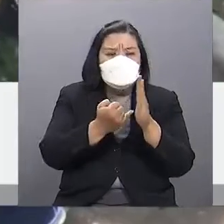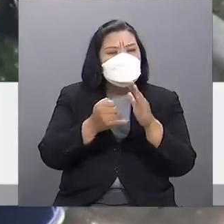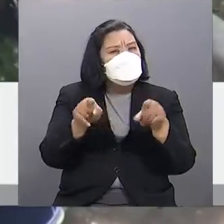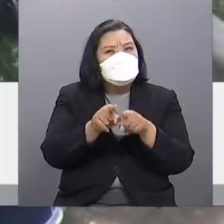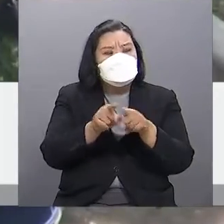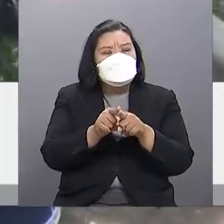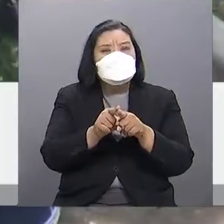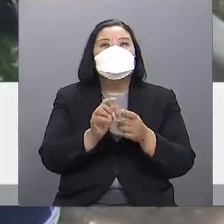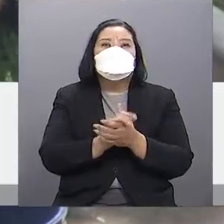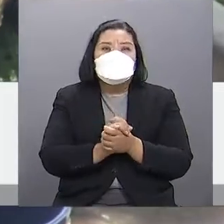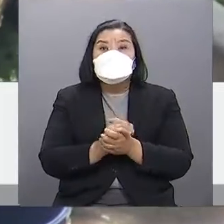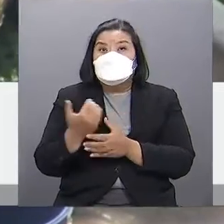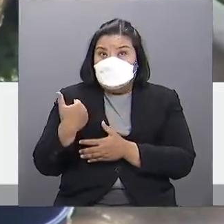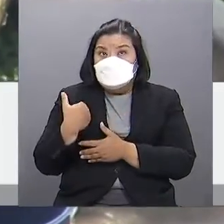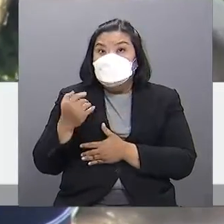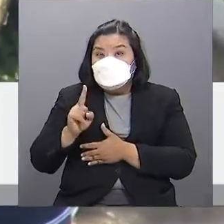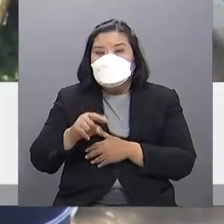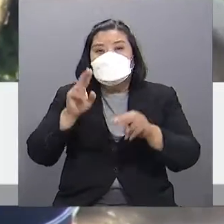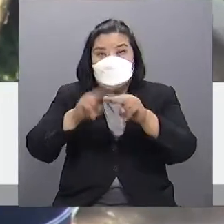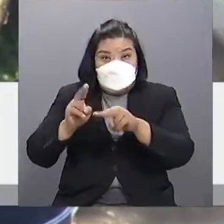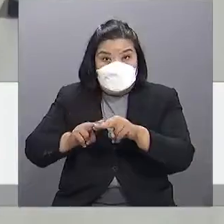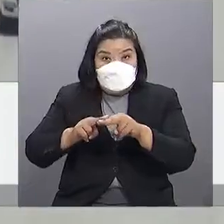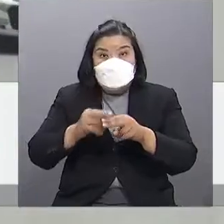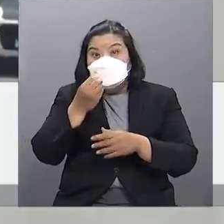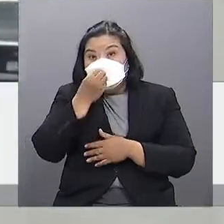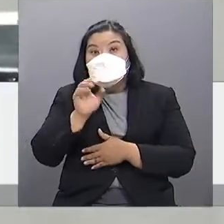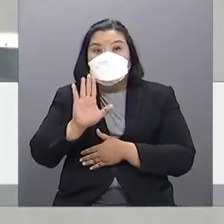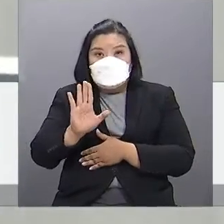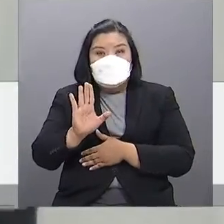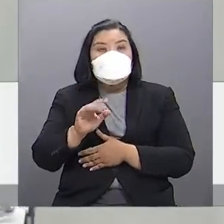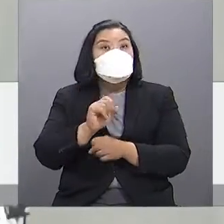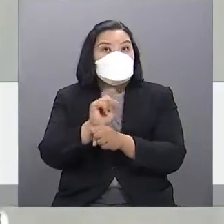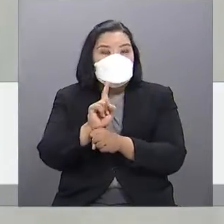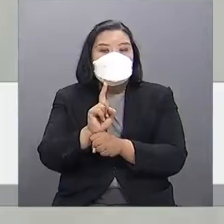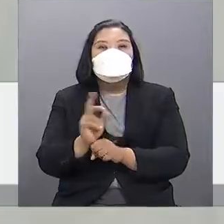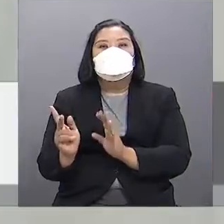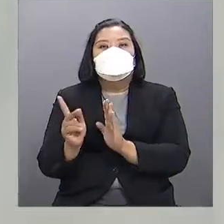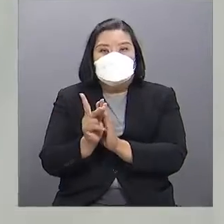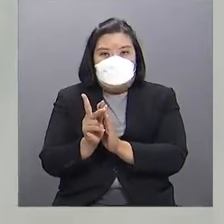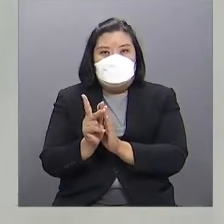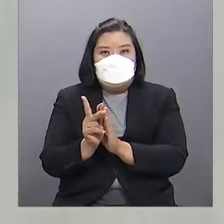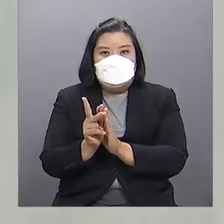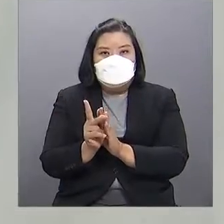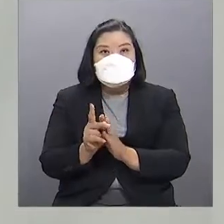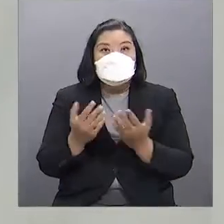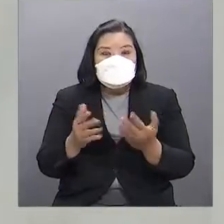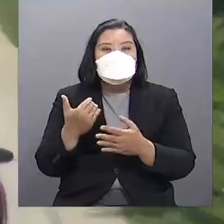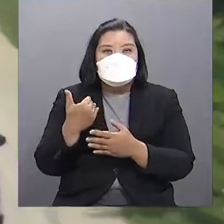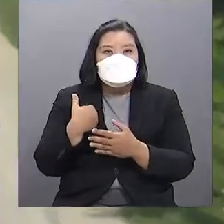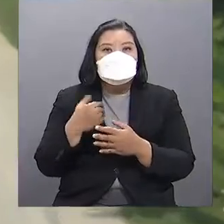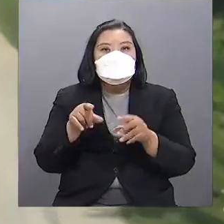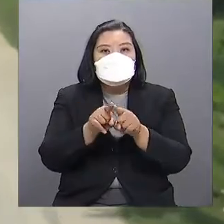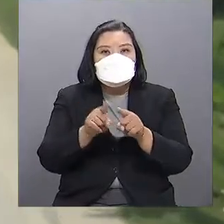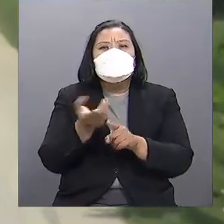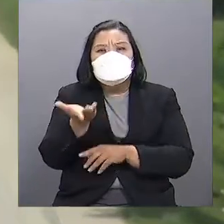มาตรการห้ามนั่งรับประทานอาหารภายในร้านเท่านั้นที่สามารถปฏิบัติตามได้เนื่องจากเป็นไปในลักษณะของการขอความร่วมมือไ